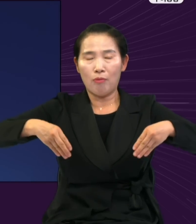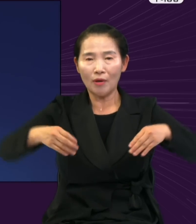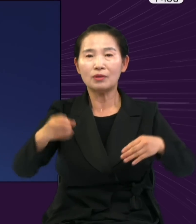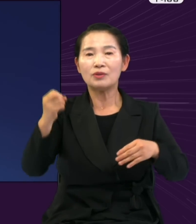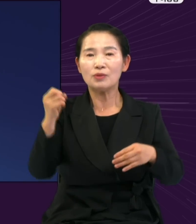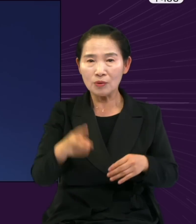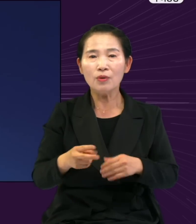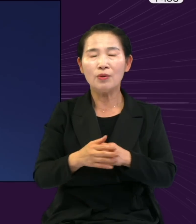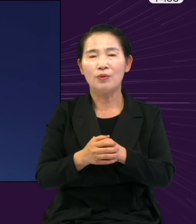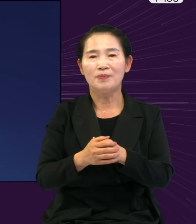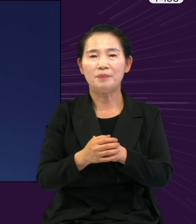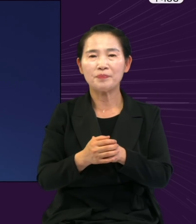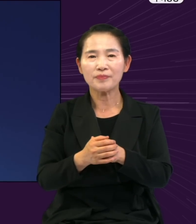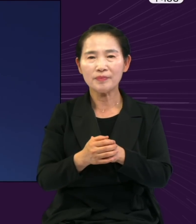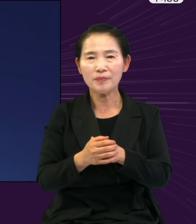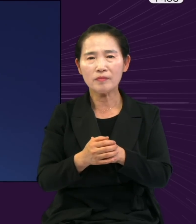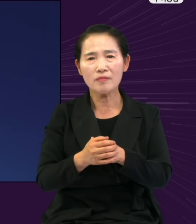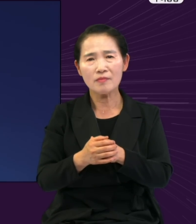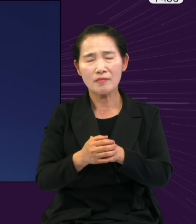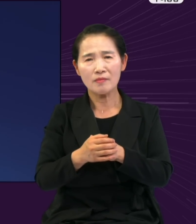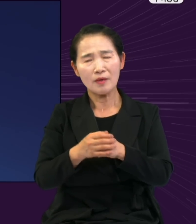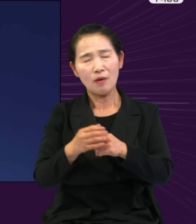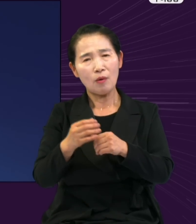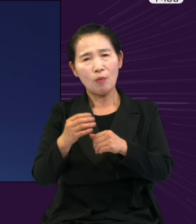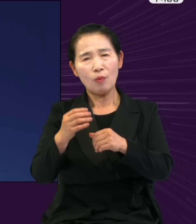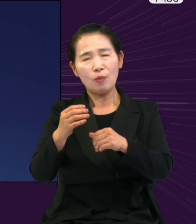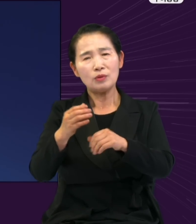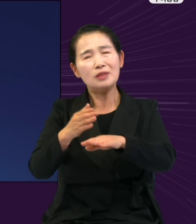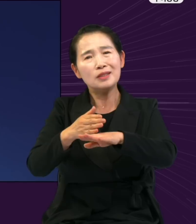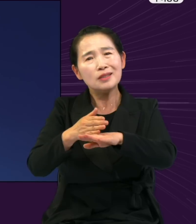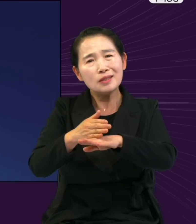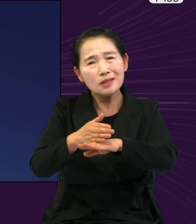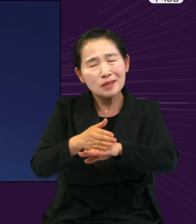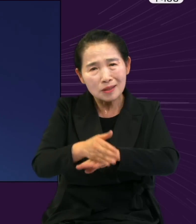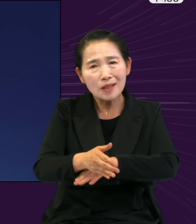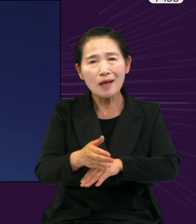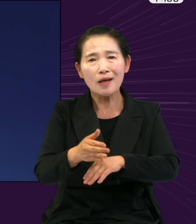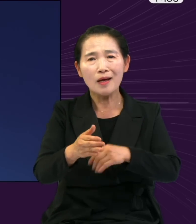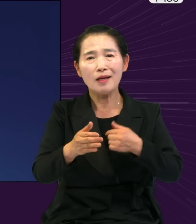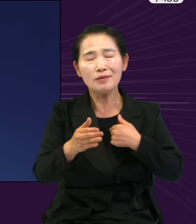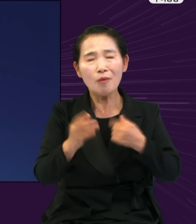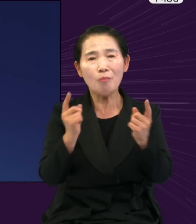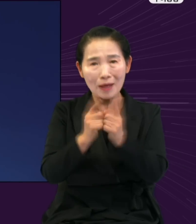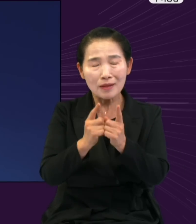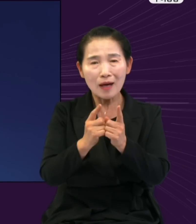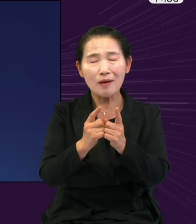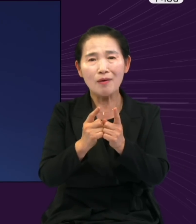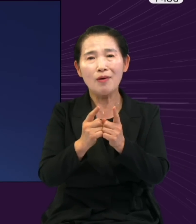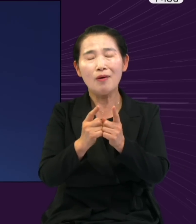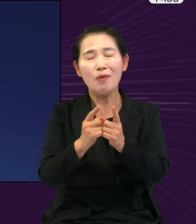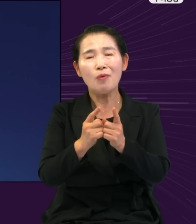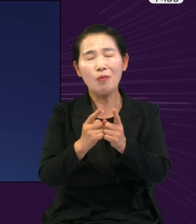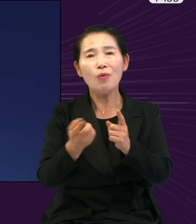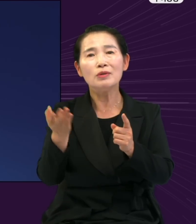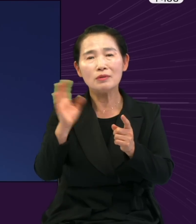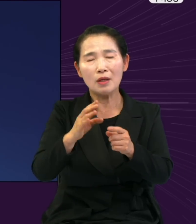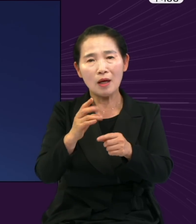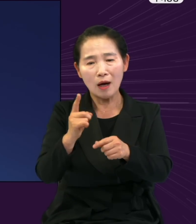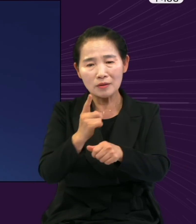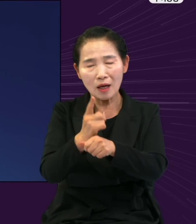늦은 모습이었습니다. 큰 가방을 둘러매고 처음 저를 만나러 오는데 1시간 반, 2시간을 늦게